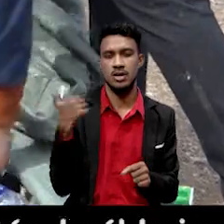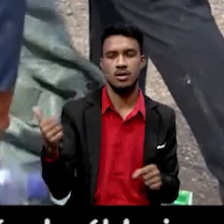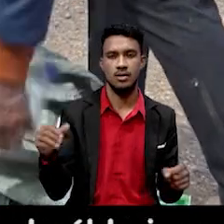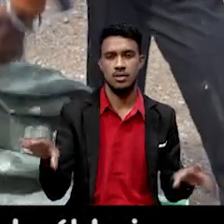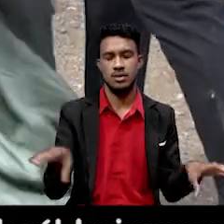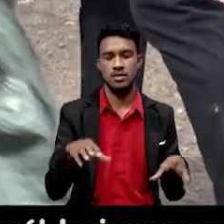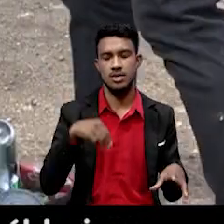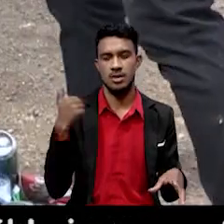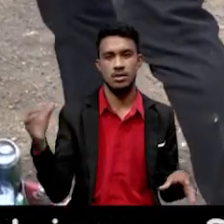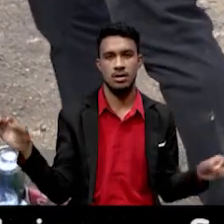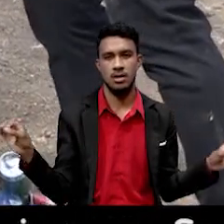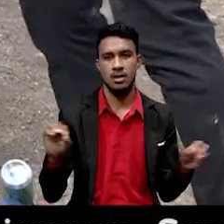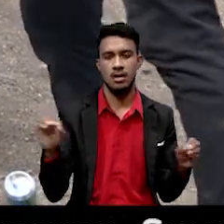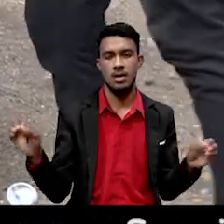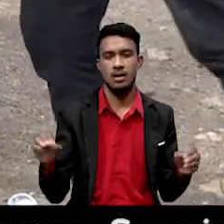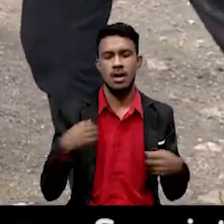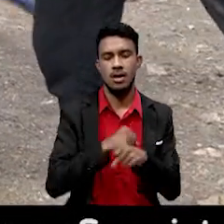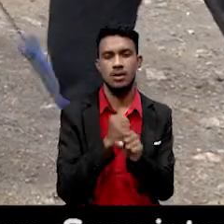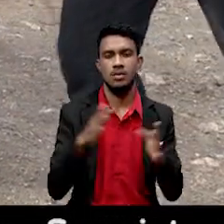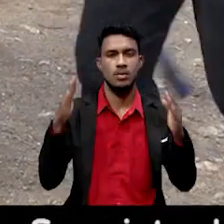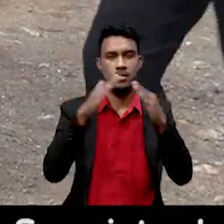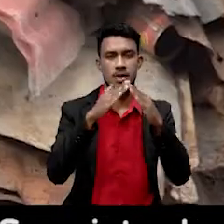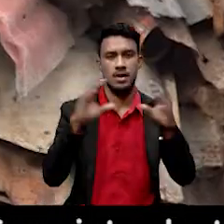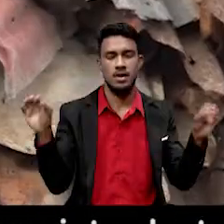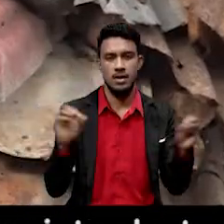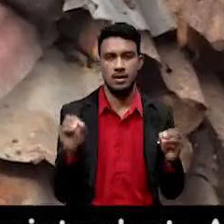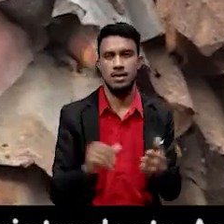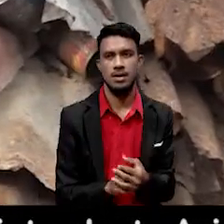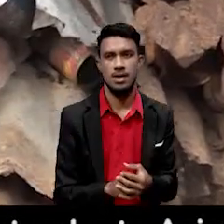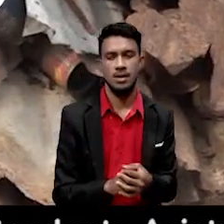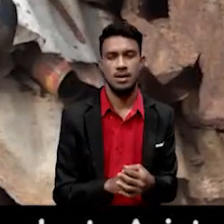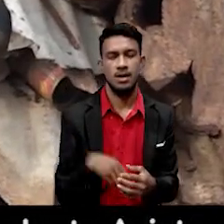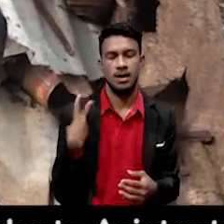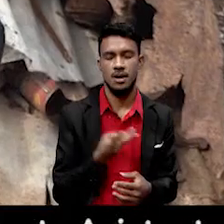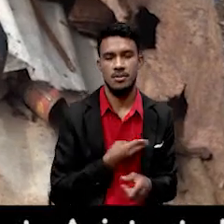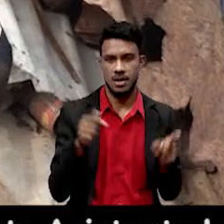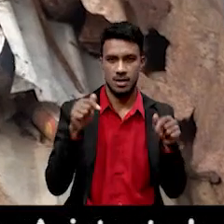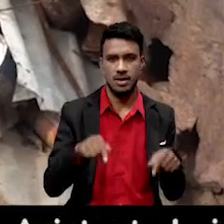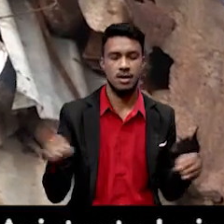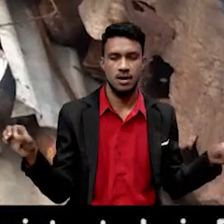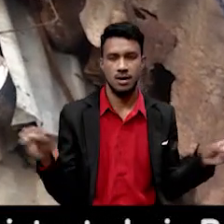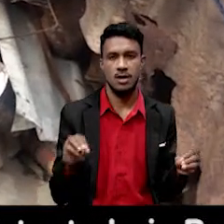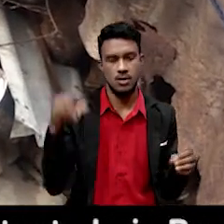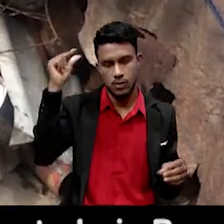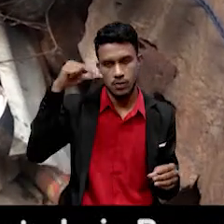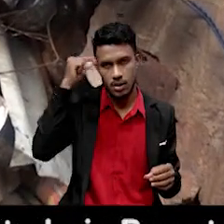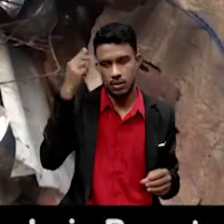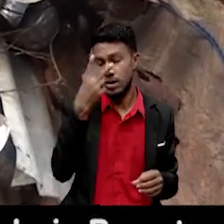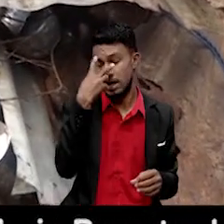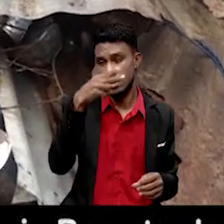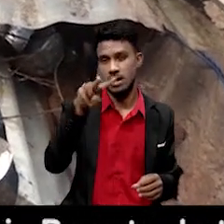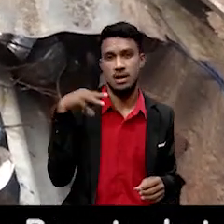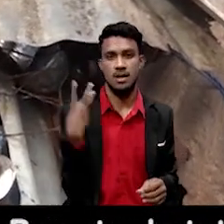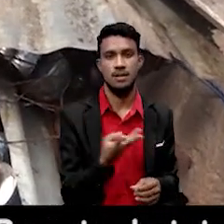masa umur dia ke rumah para mihele mahon dasen lah ya mes amin ya nene nunca mais governo ida tolo ke mata mami dit mas